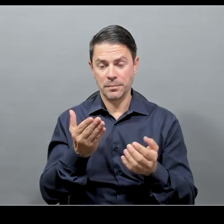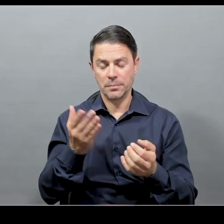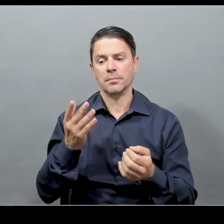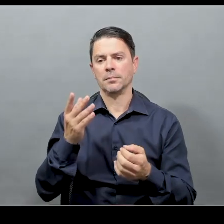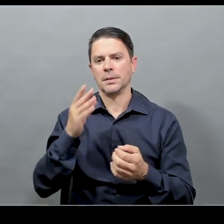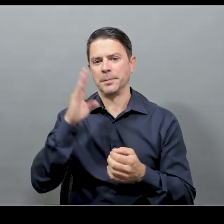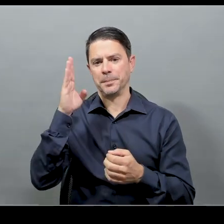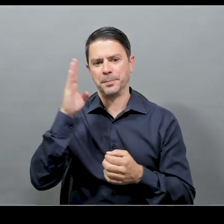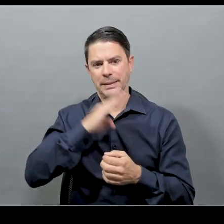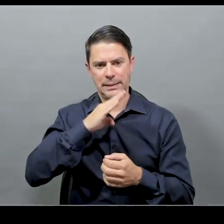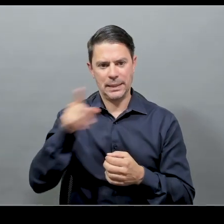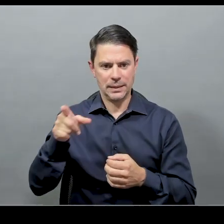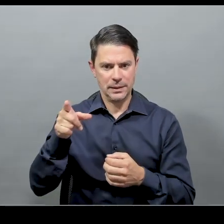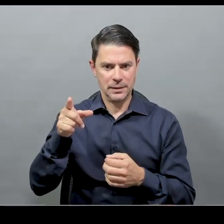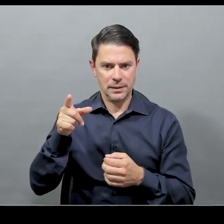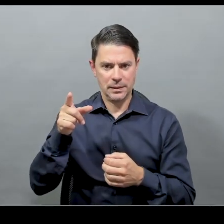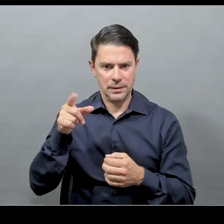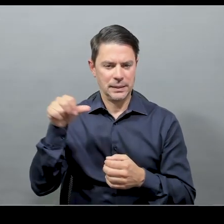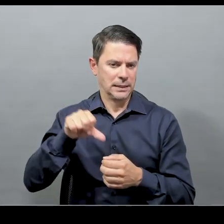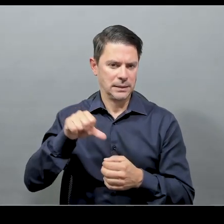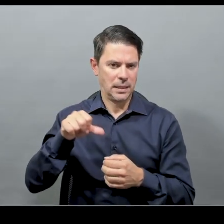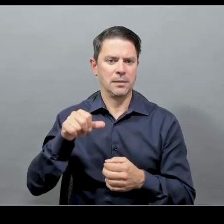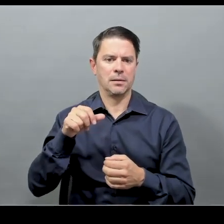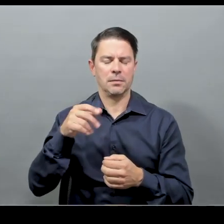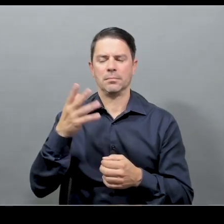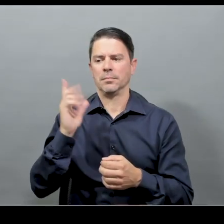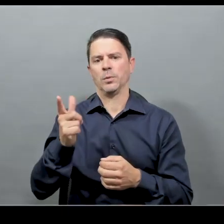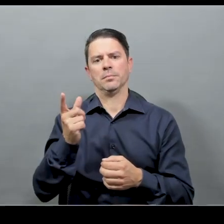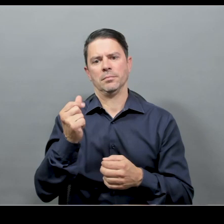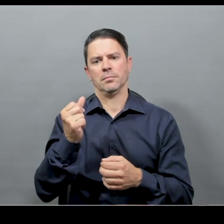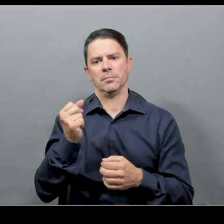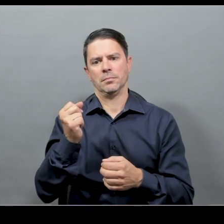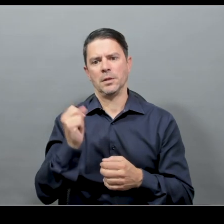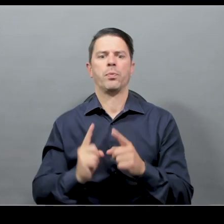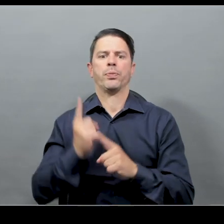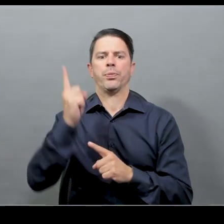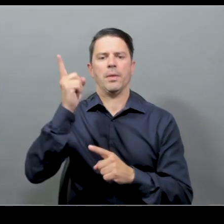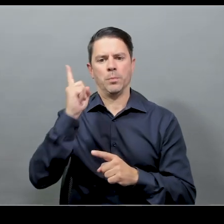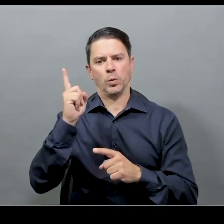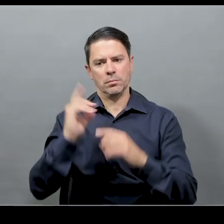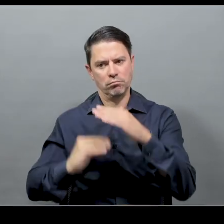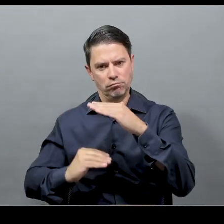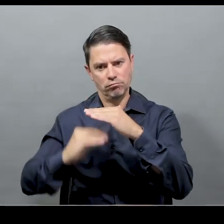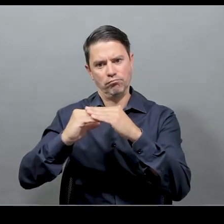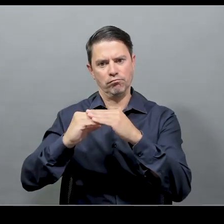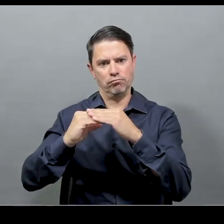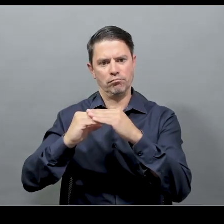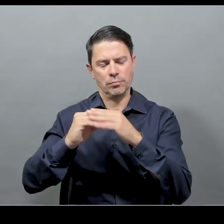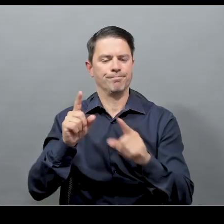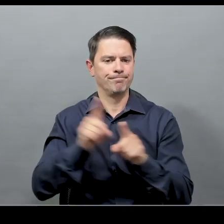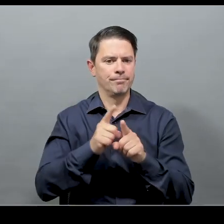Spritpreisdeckel, Verlängerung der Kernkraftwerke bis Ende 2024. Dann endlich